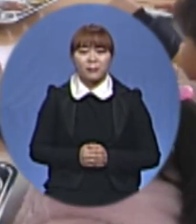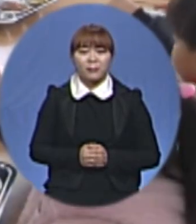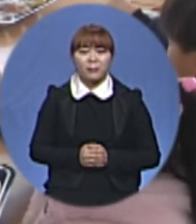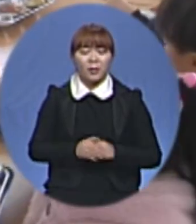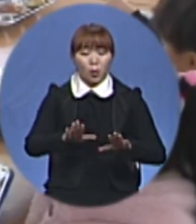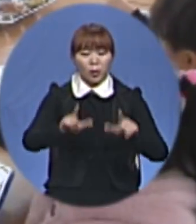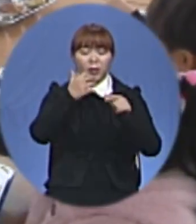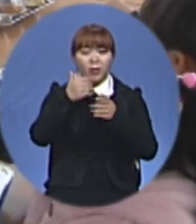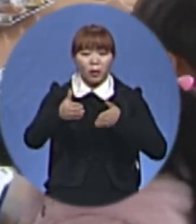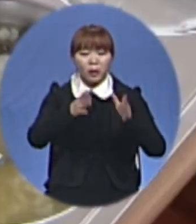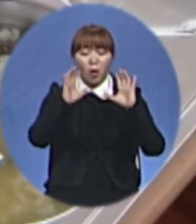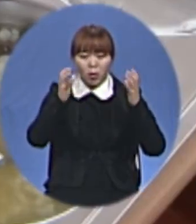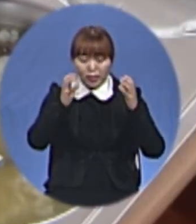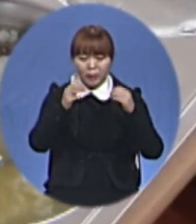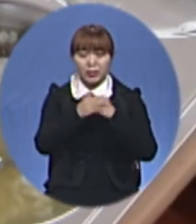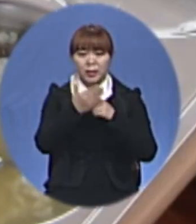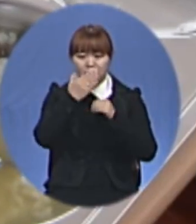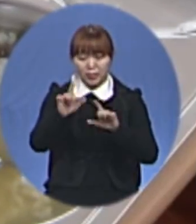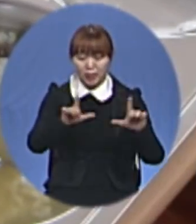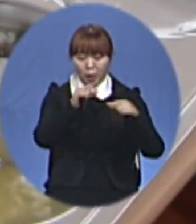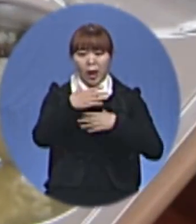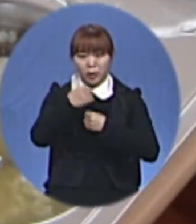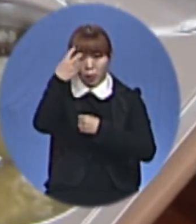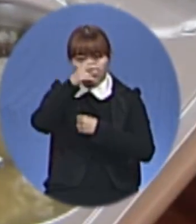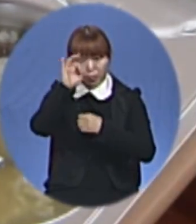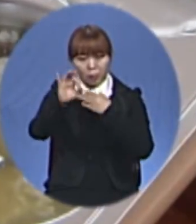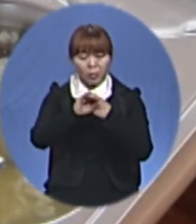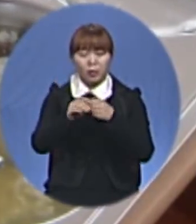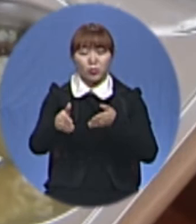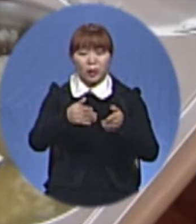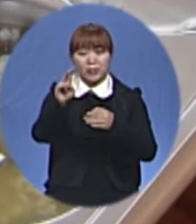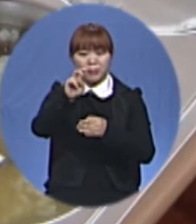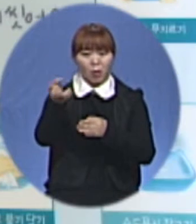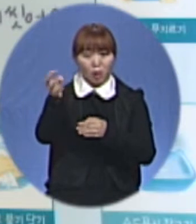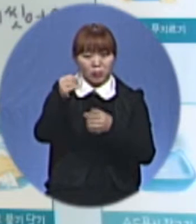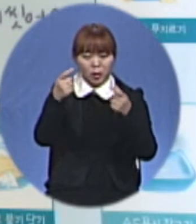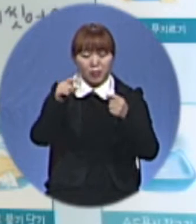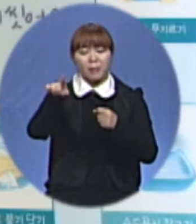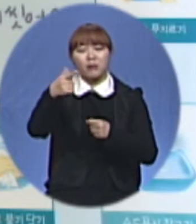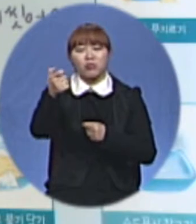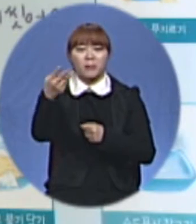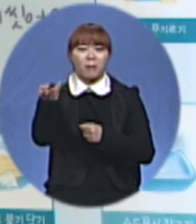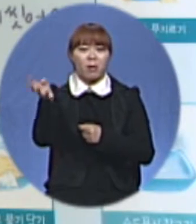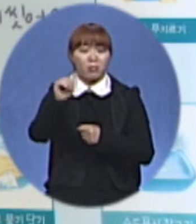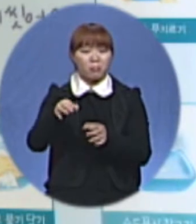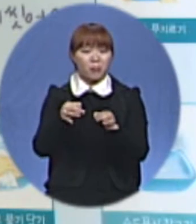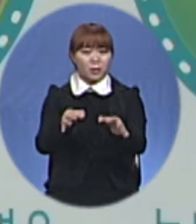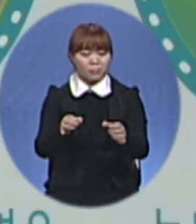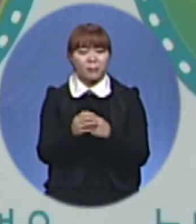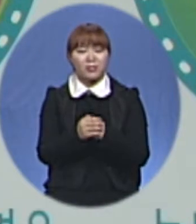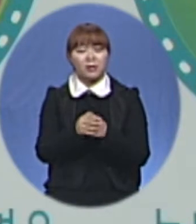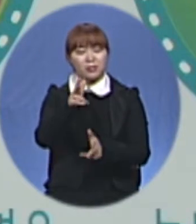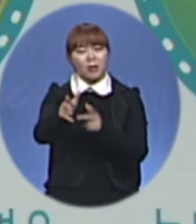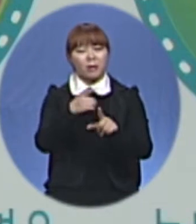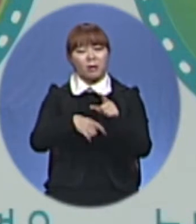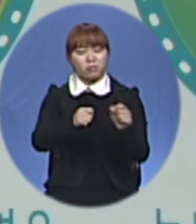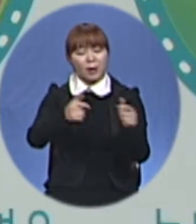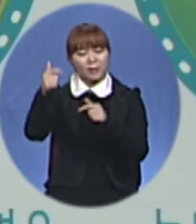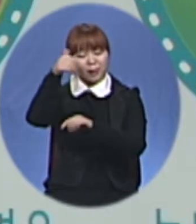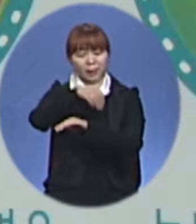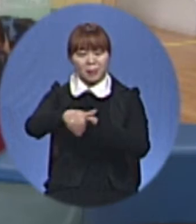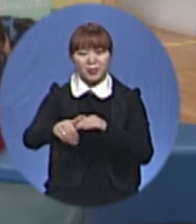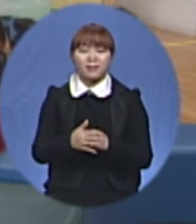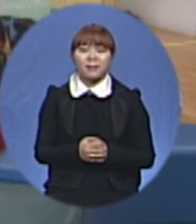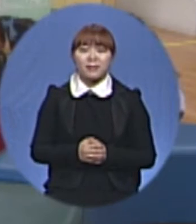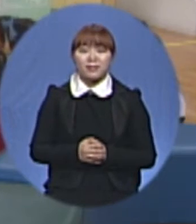올해 경기도 어린이 식생활 안전관리에는 도비 20억 원 등 총 163억 원이 투입돼 사업을 확대할